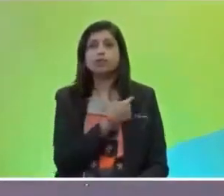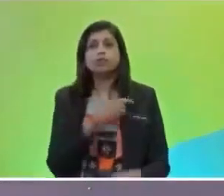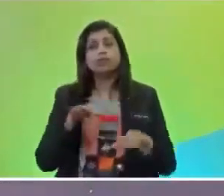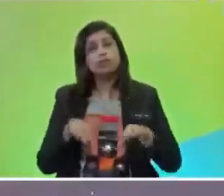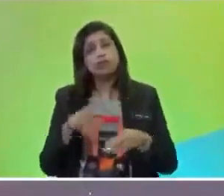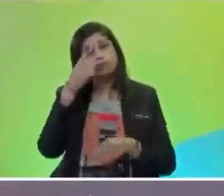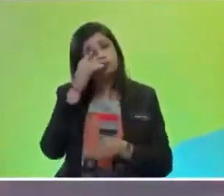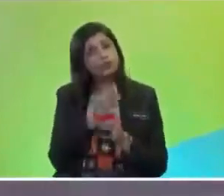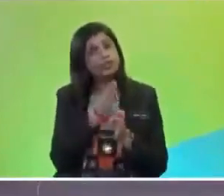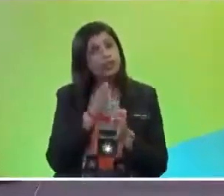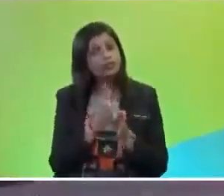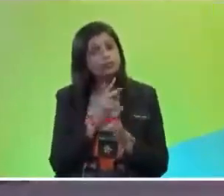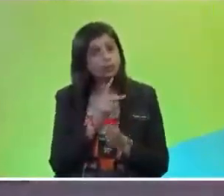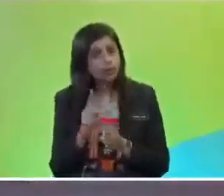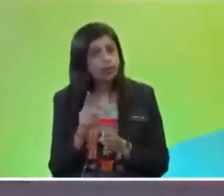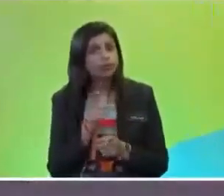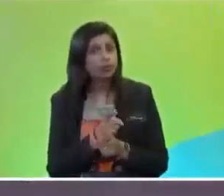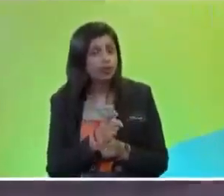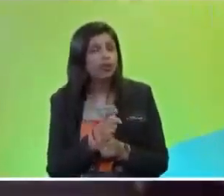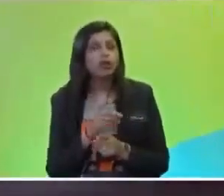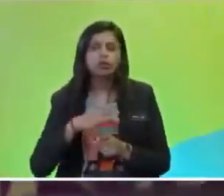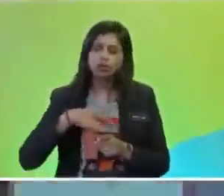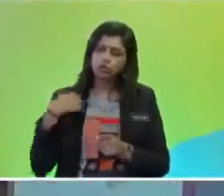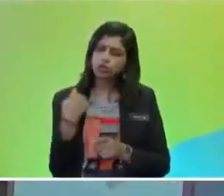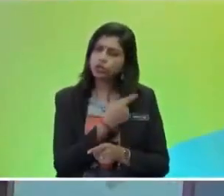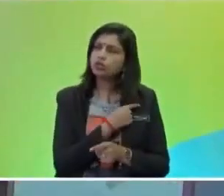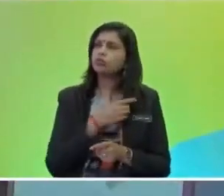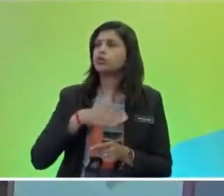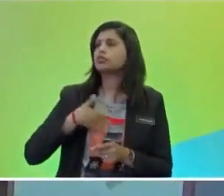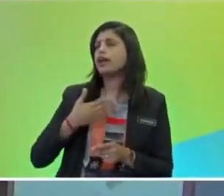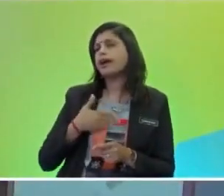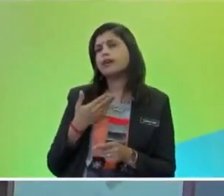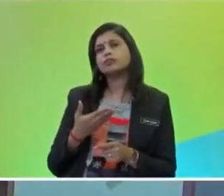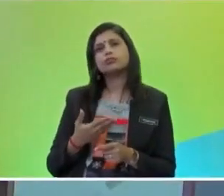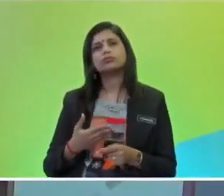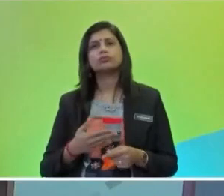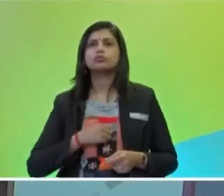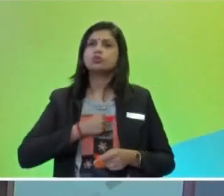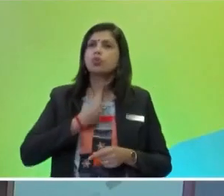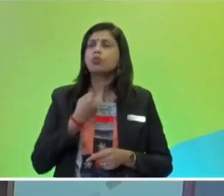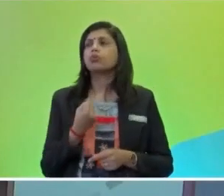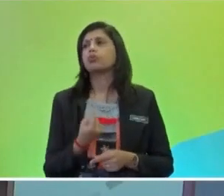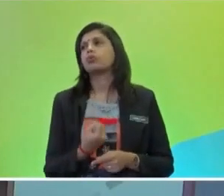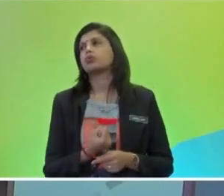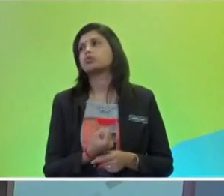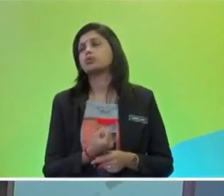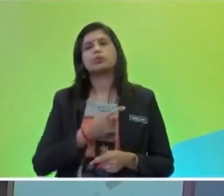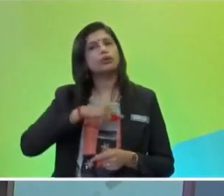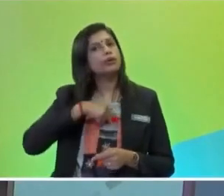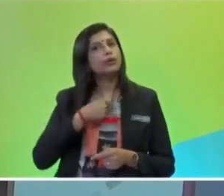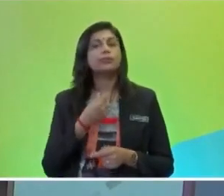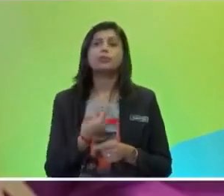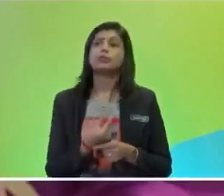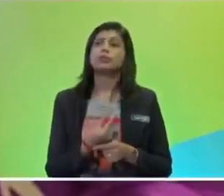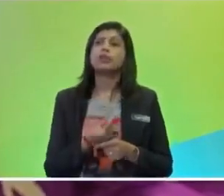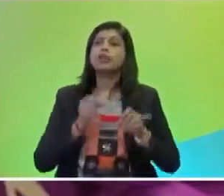dia. Okey, baik. Tanya. Okey, tanya. Cantik tak? Cantik. Okey, ini kad. So mesti kena sediakan satu kad. Okey,